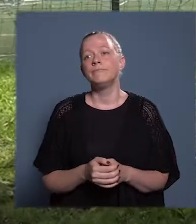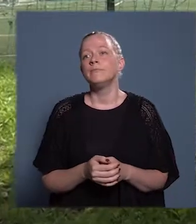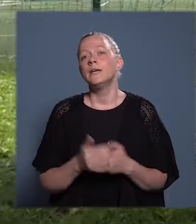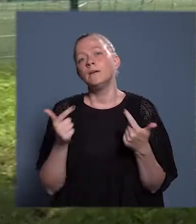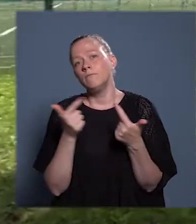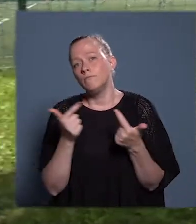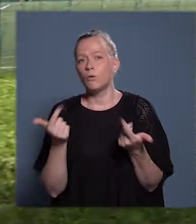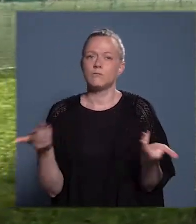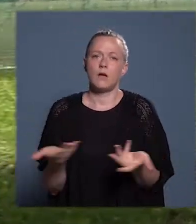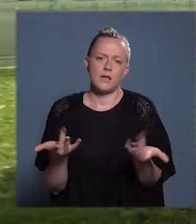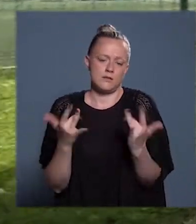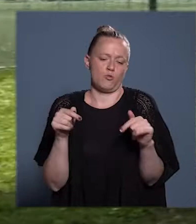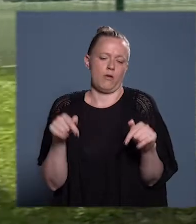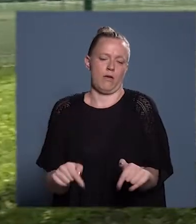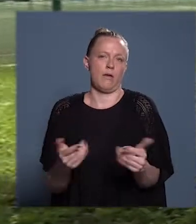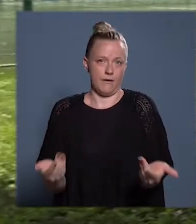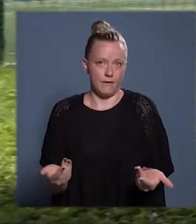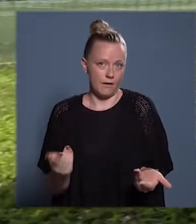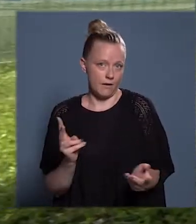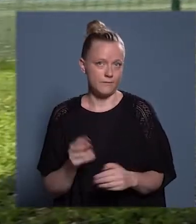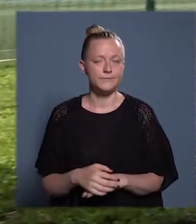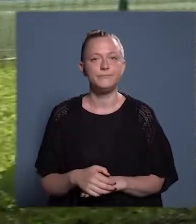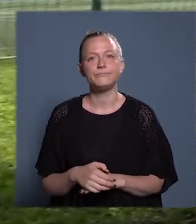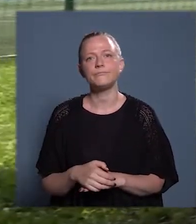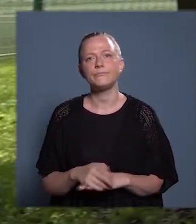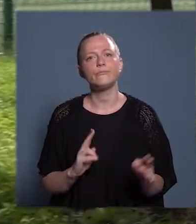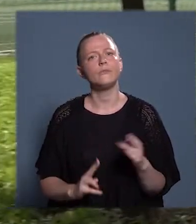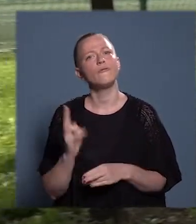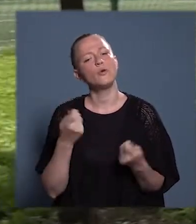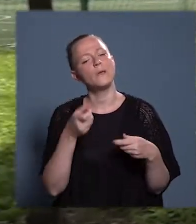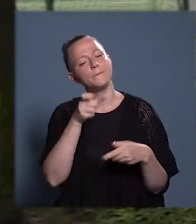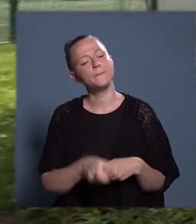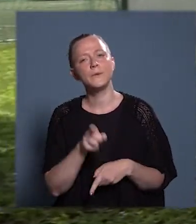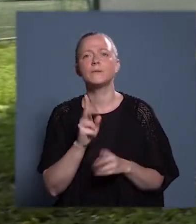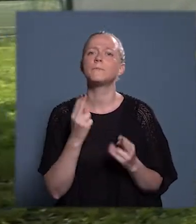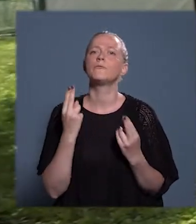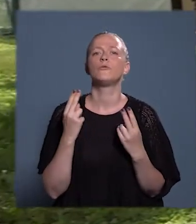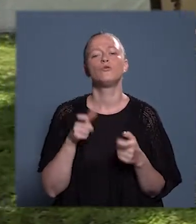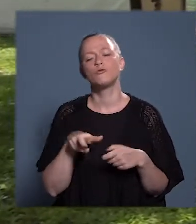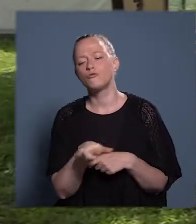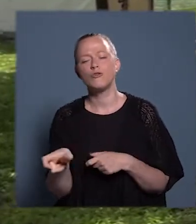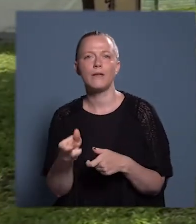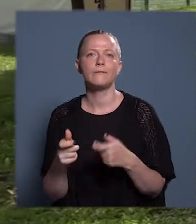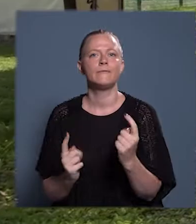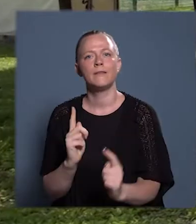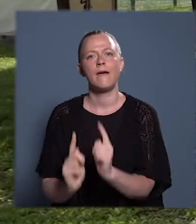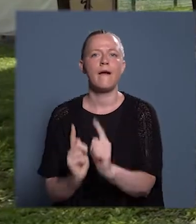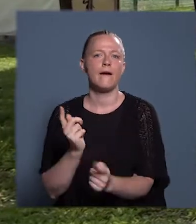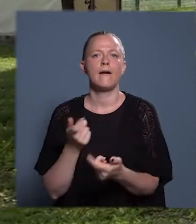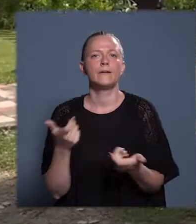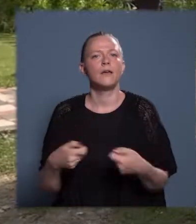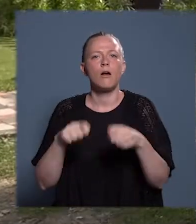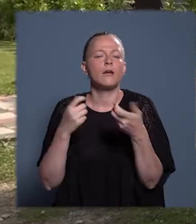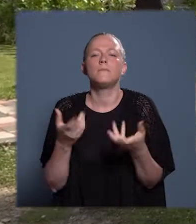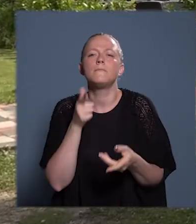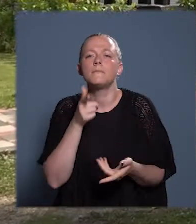információs hely. Egyébként főépítészként mi az, ami fontos egy sétány kialakításánál, mi az, ami élővé teszi, mi minden? Hát ez,